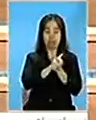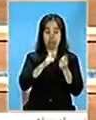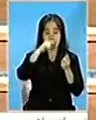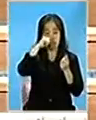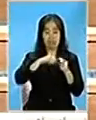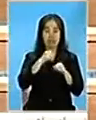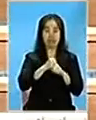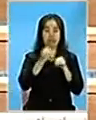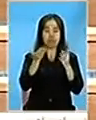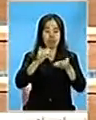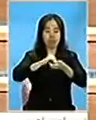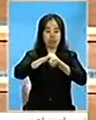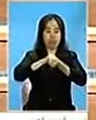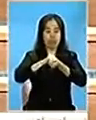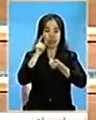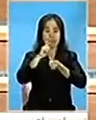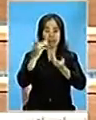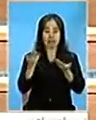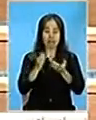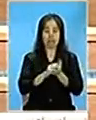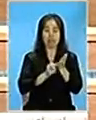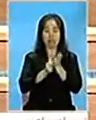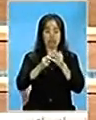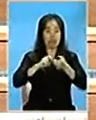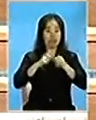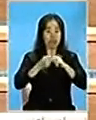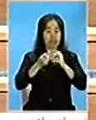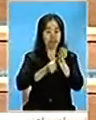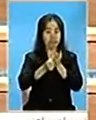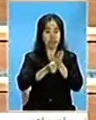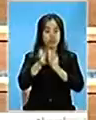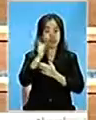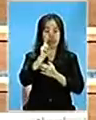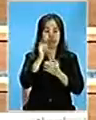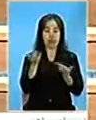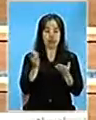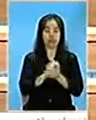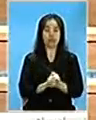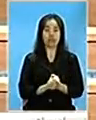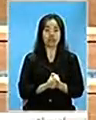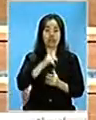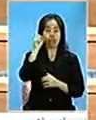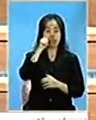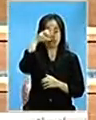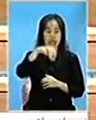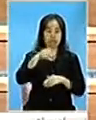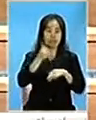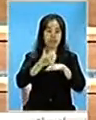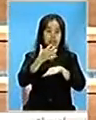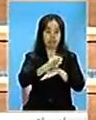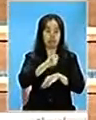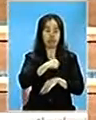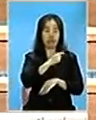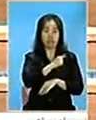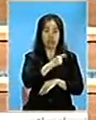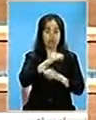ปลองดองกันได้อย่างไรเราจะแก้ไขปัญหาความขัดแย้งในสังคมได้อย่างไรสภาพัฒนาการเมืองต้องกรุณา